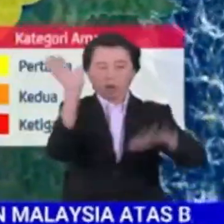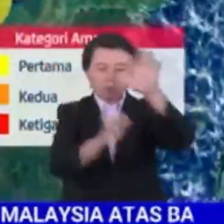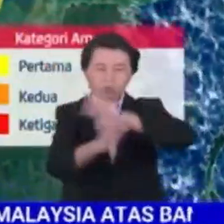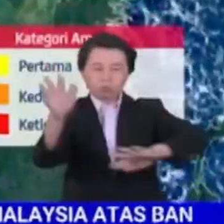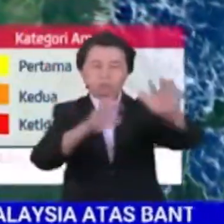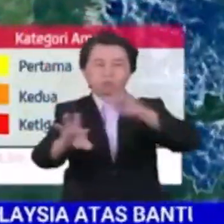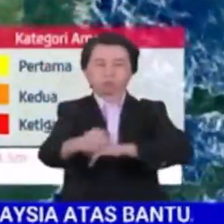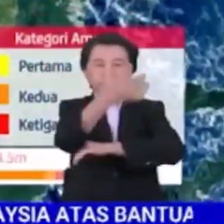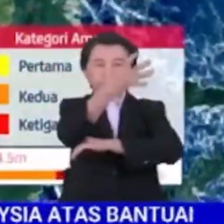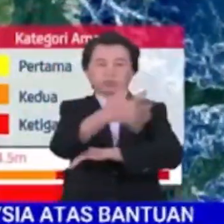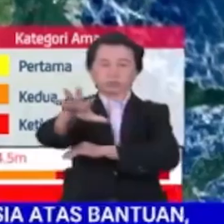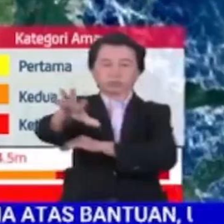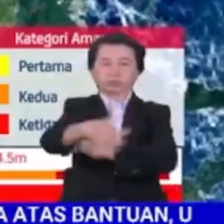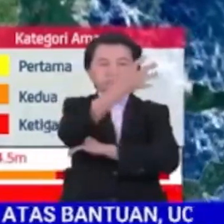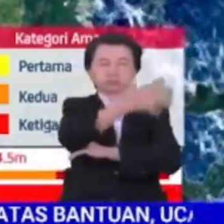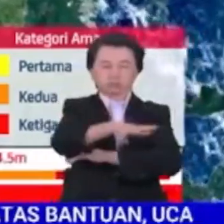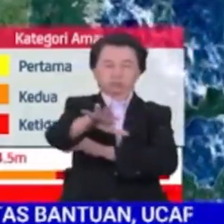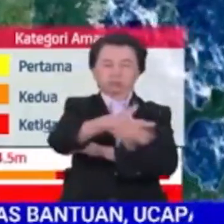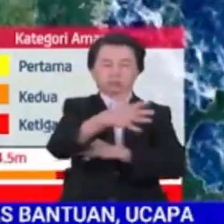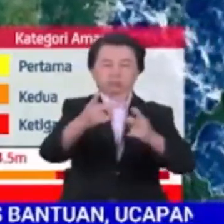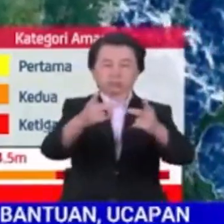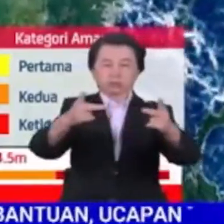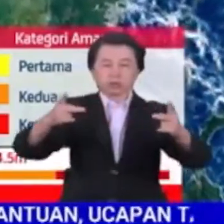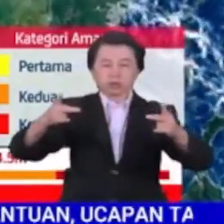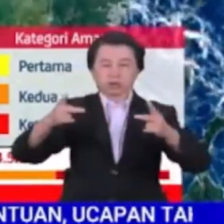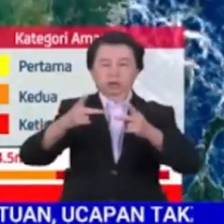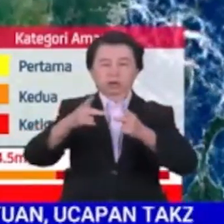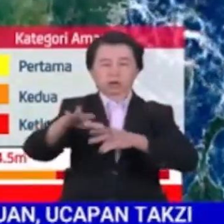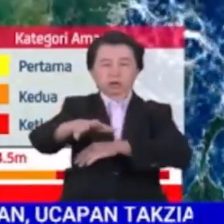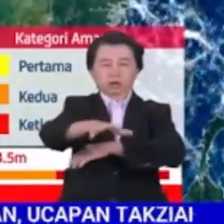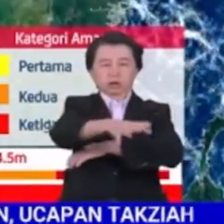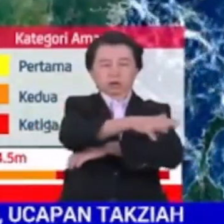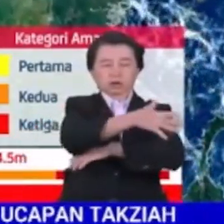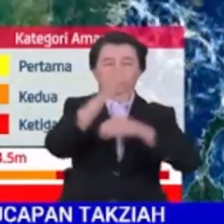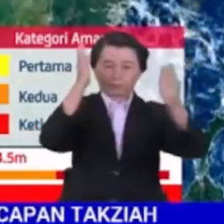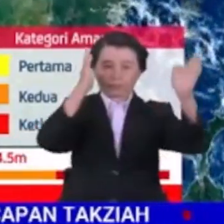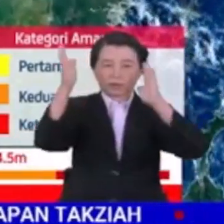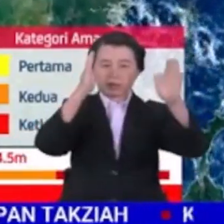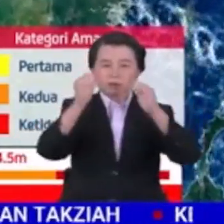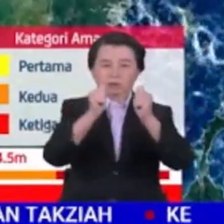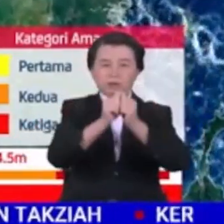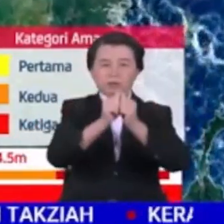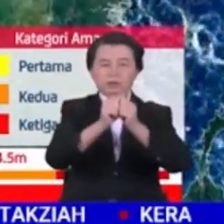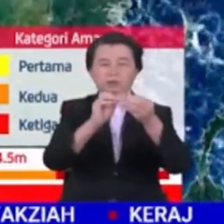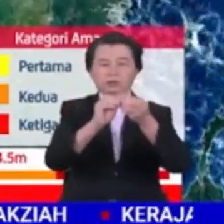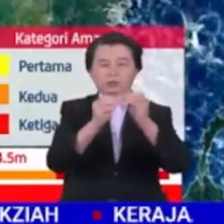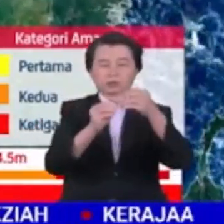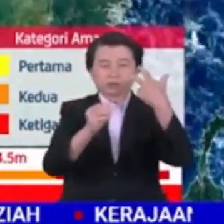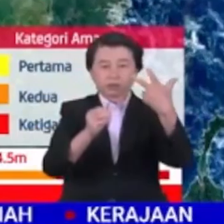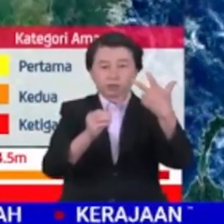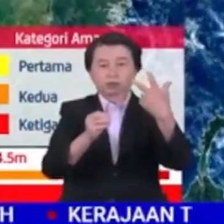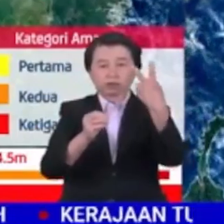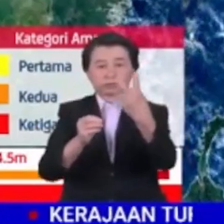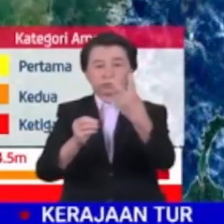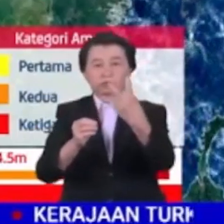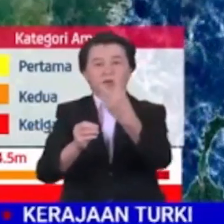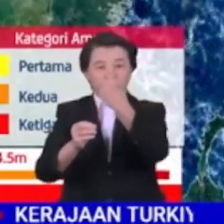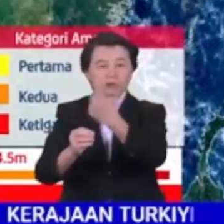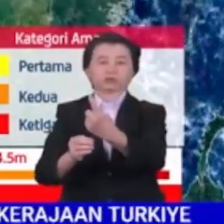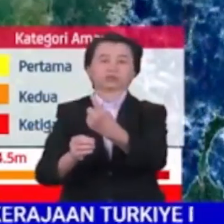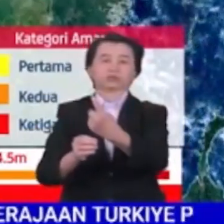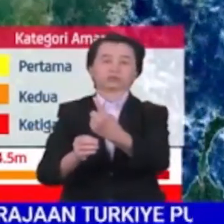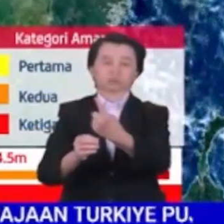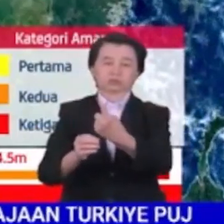laut bergelora yang sedang berlaku di kawasan perairan rantau negara kita dengan kategori ketiga, kedua dan juga